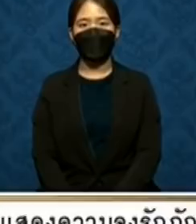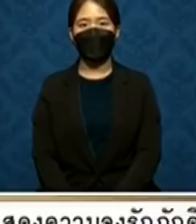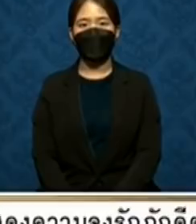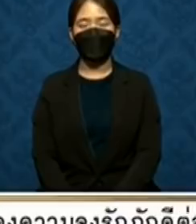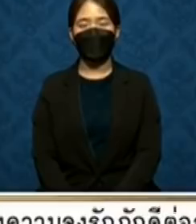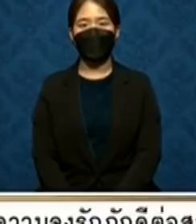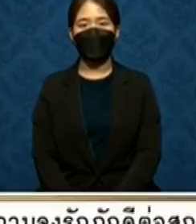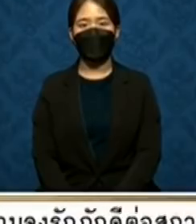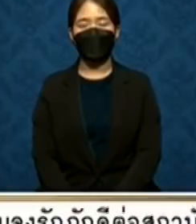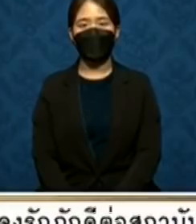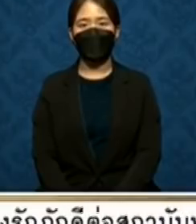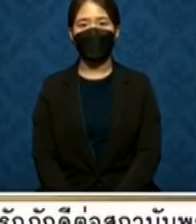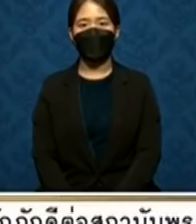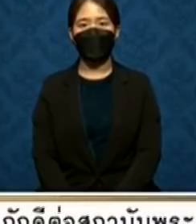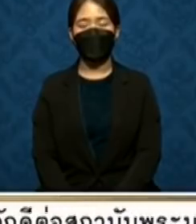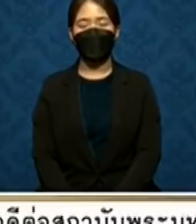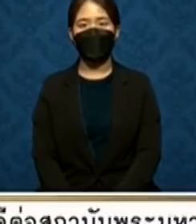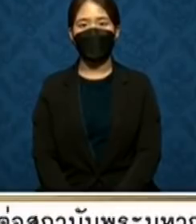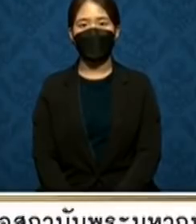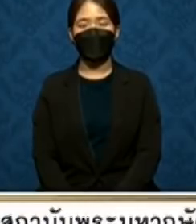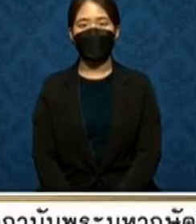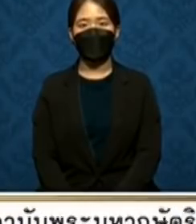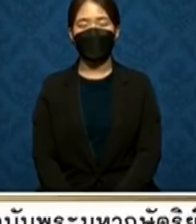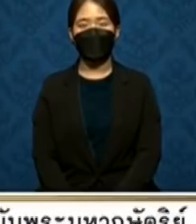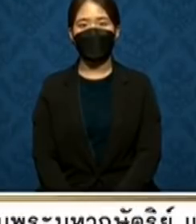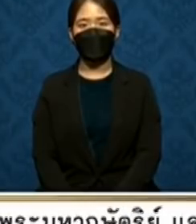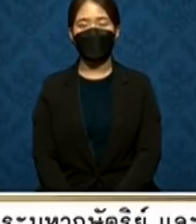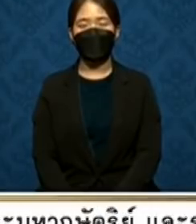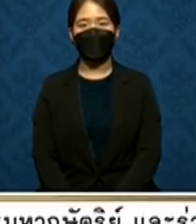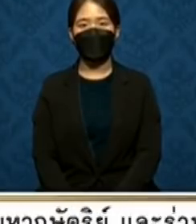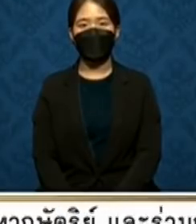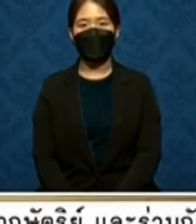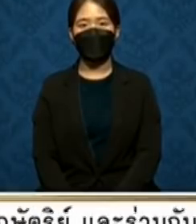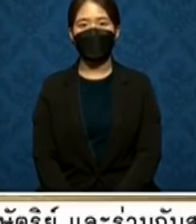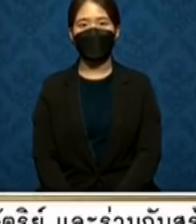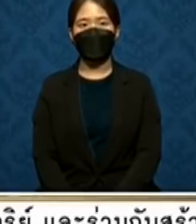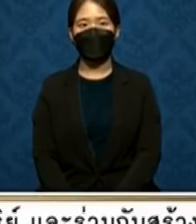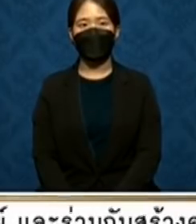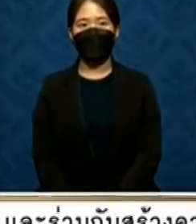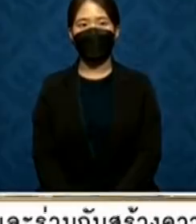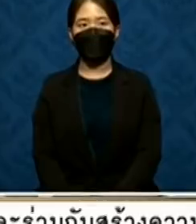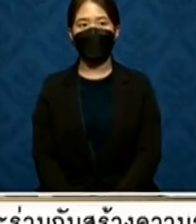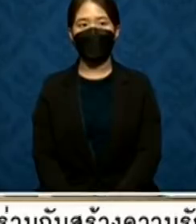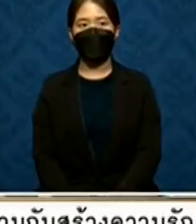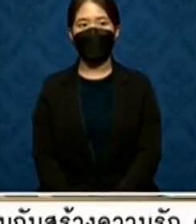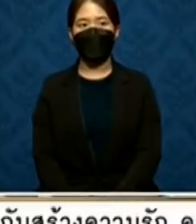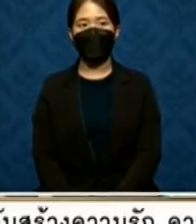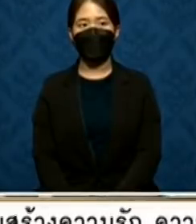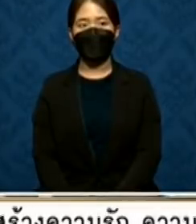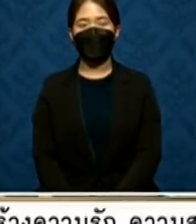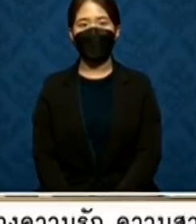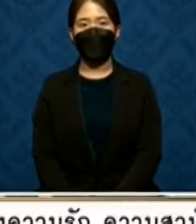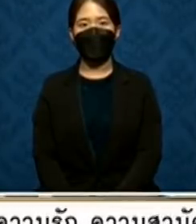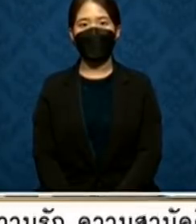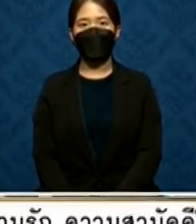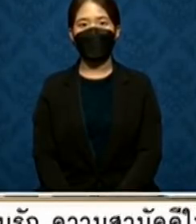นับตั้งแต่วันแรกตอนเช้าว่าเมื่อนั้นเขาไปลงชื่อเขาองค์ประชุมก็ครบพ องประชุมครบอย่างที่เราได้ยินนะครับได้ยินตอนเ